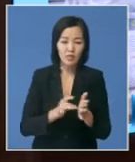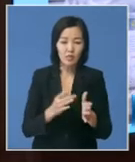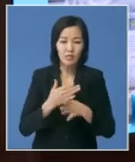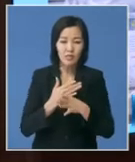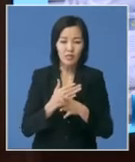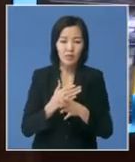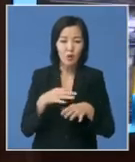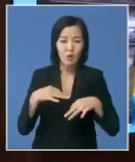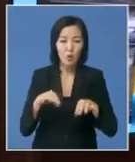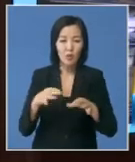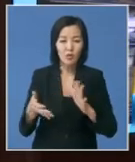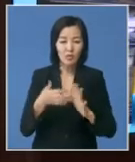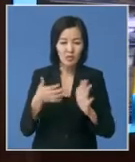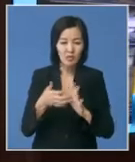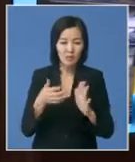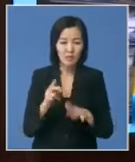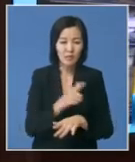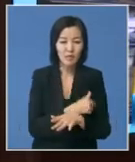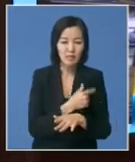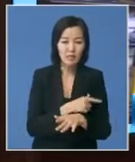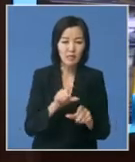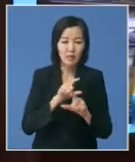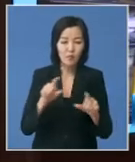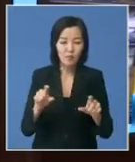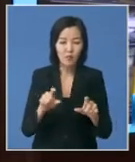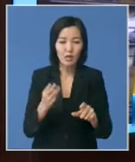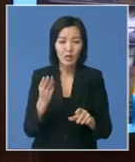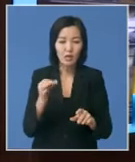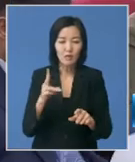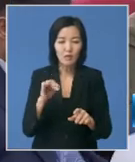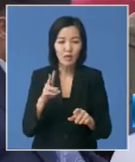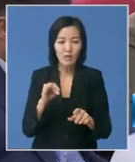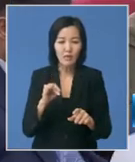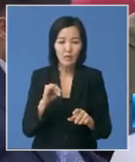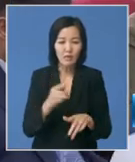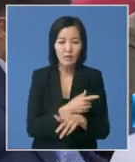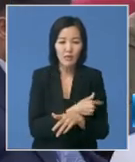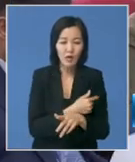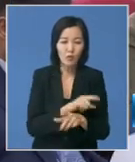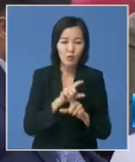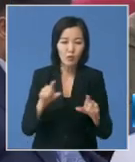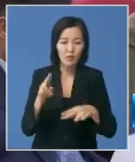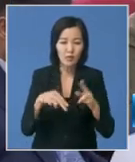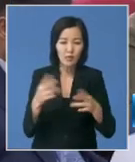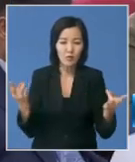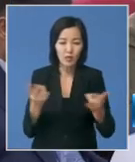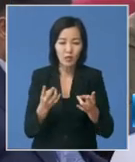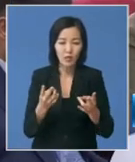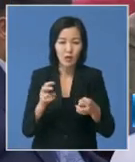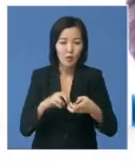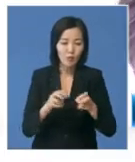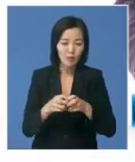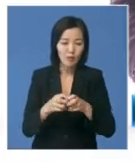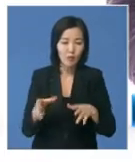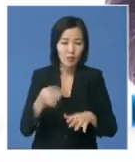жетіспейді. Және Іргелі ауылында медициналық пункт, Шамалған бекетінде аудандық аурухана салу керек. Осы мәселеге байланысты